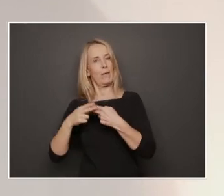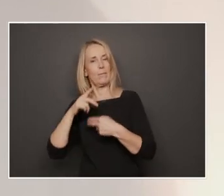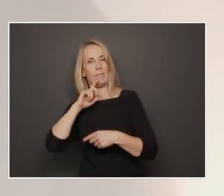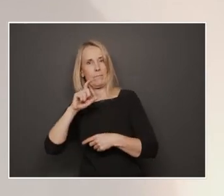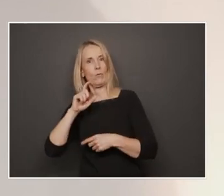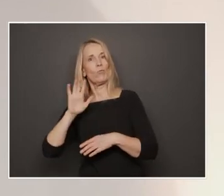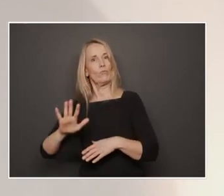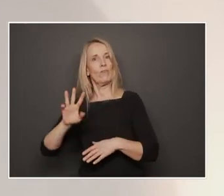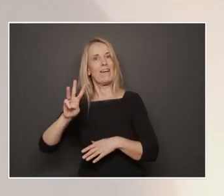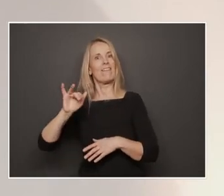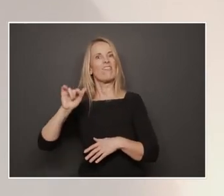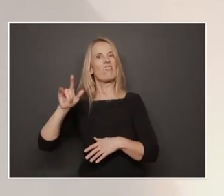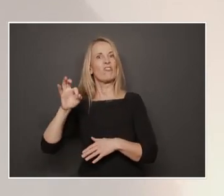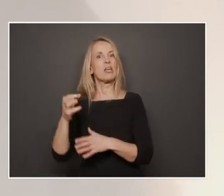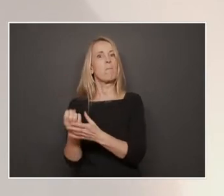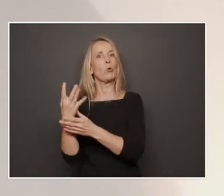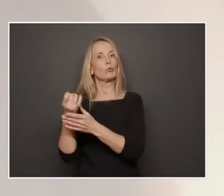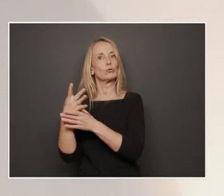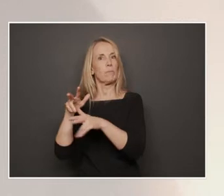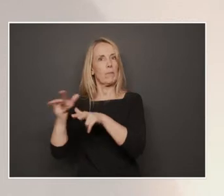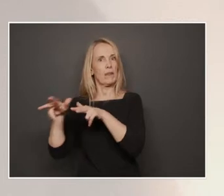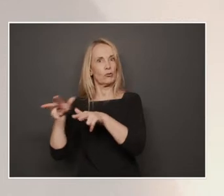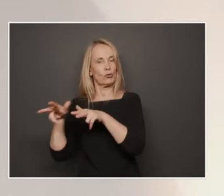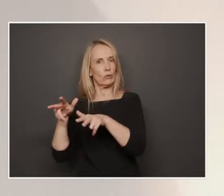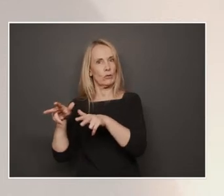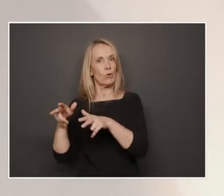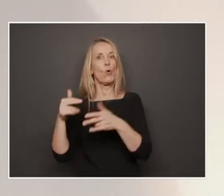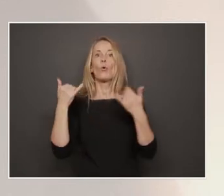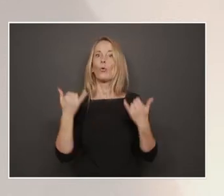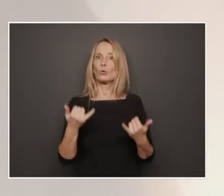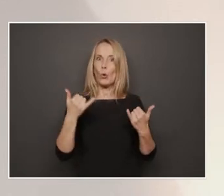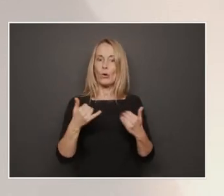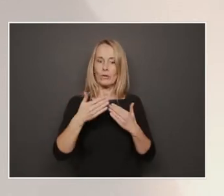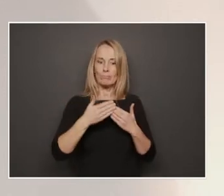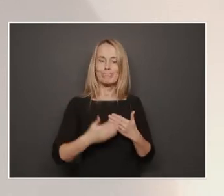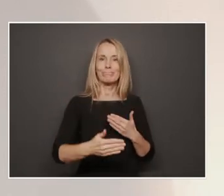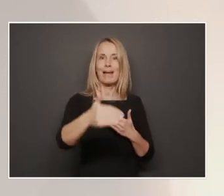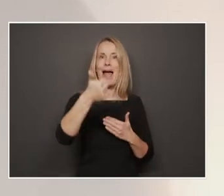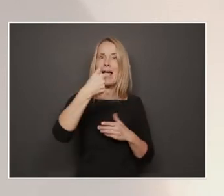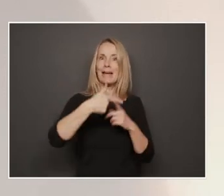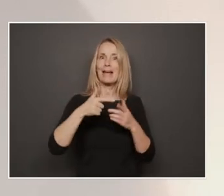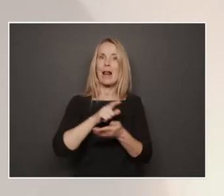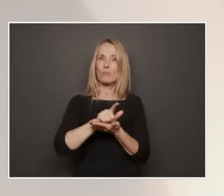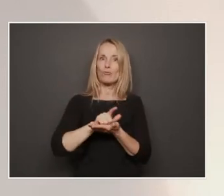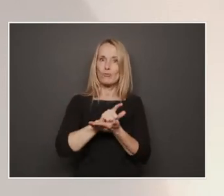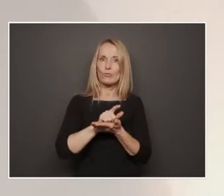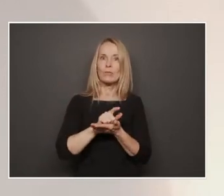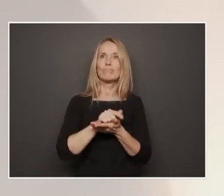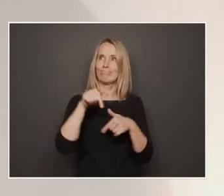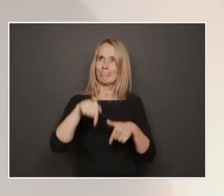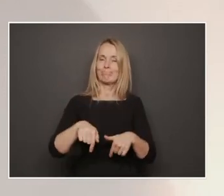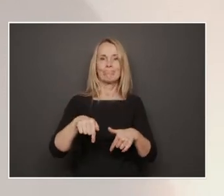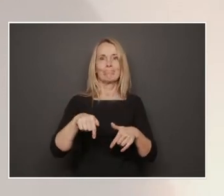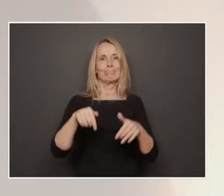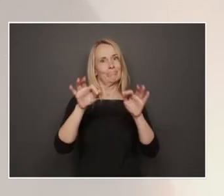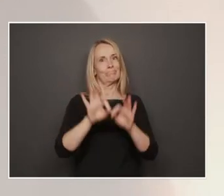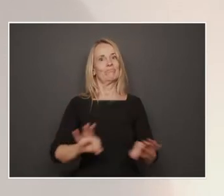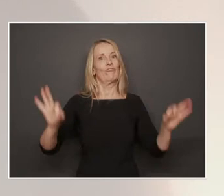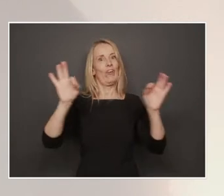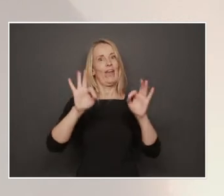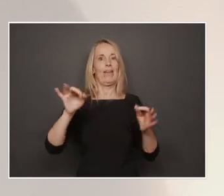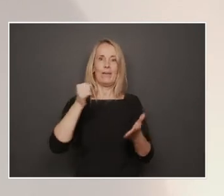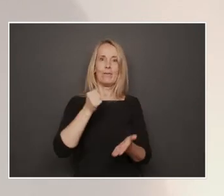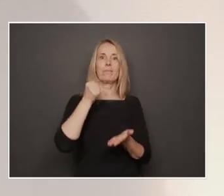am Wifi Tirol und ich darf Sie heute in den nächsten 1,5 Stunden durch diese Auszeichnungs-